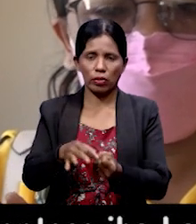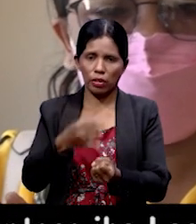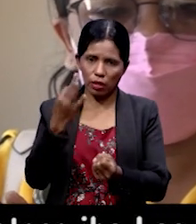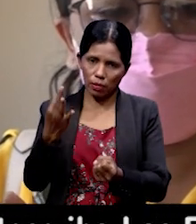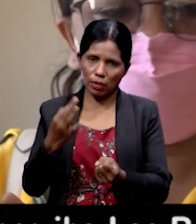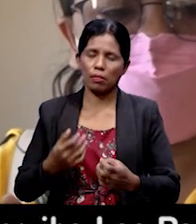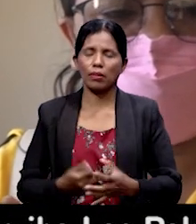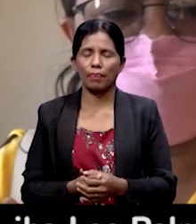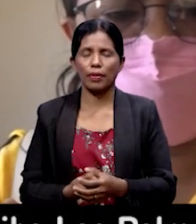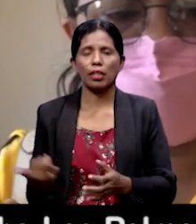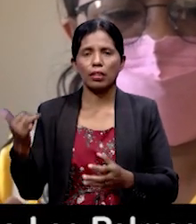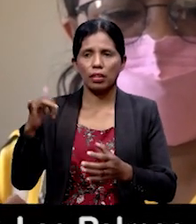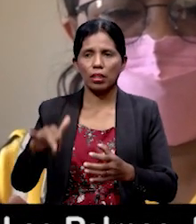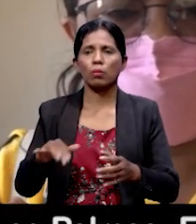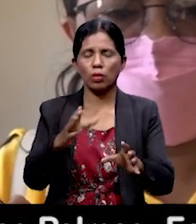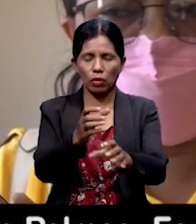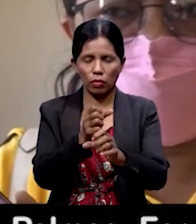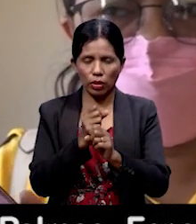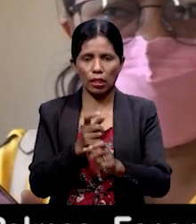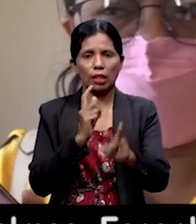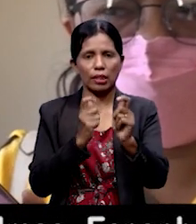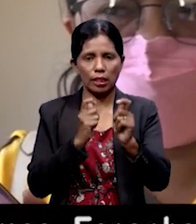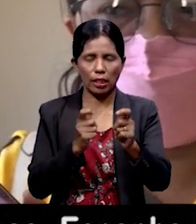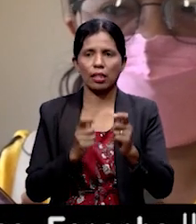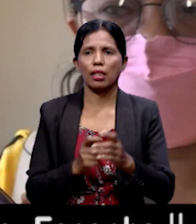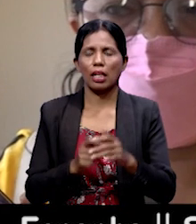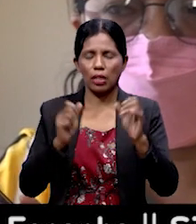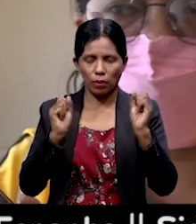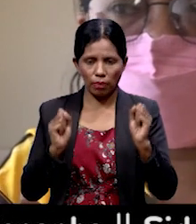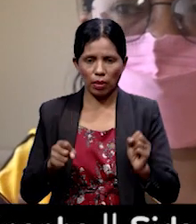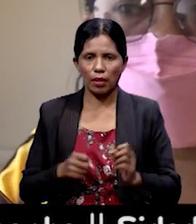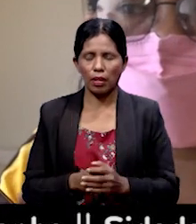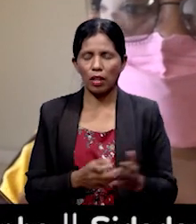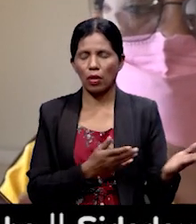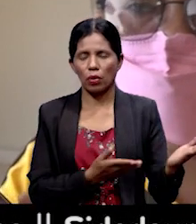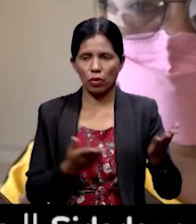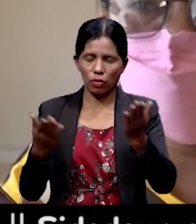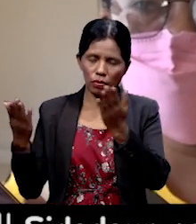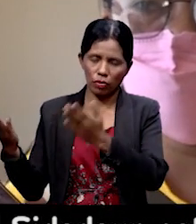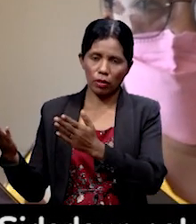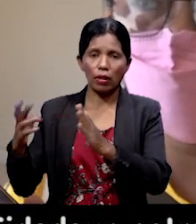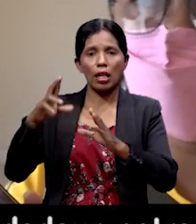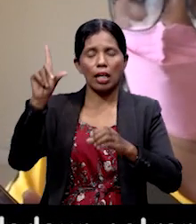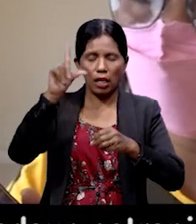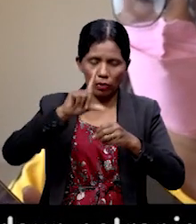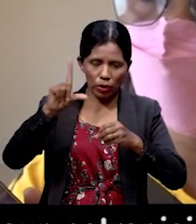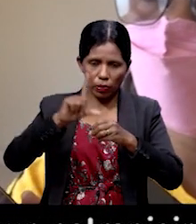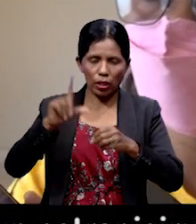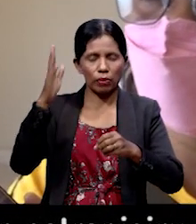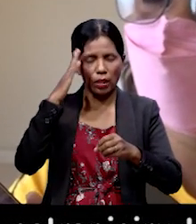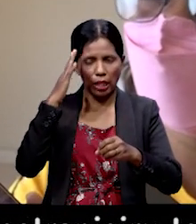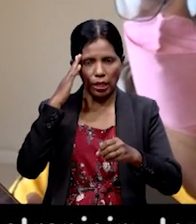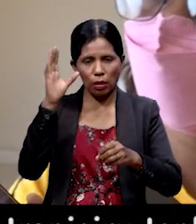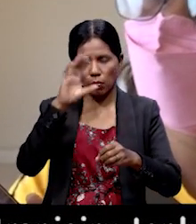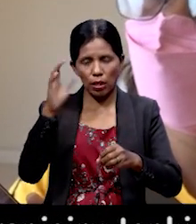COVID nya antau siramos buat tiga dasa amostra atau bela lori fali mai ya laboratorium atau analisa kata ke sirane